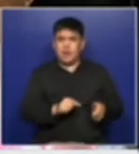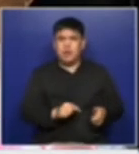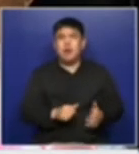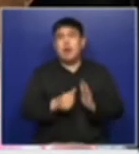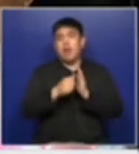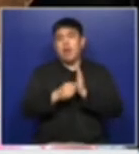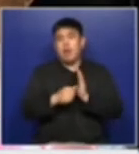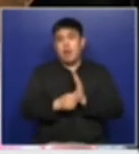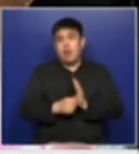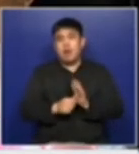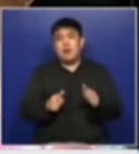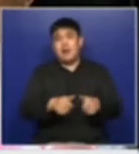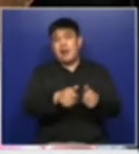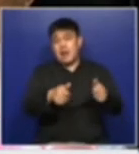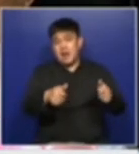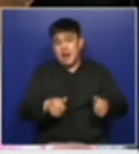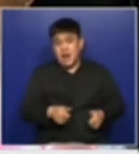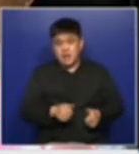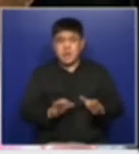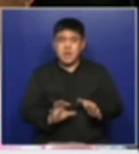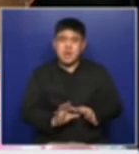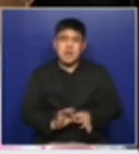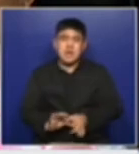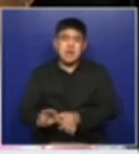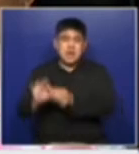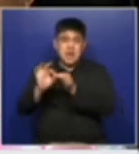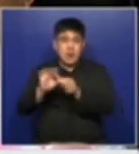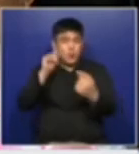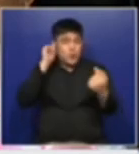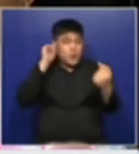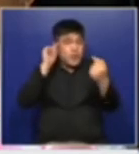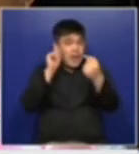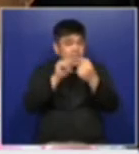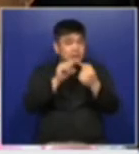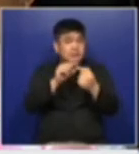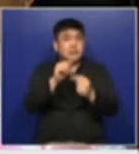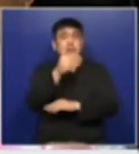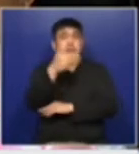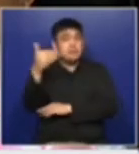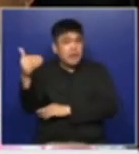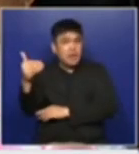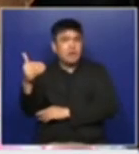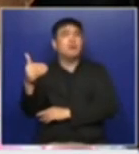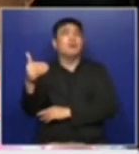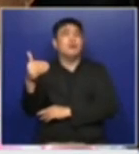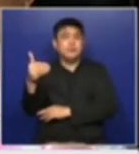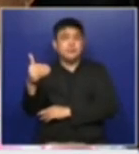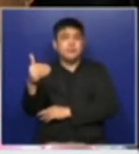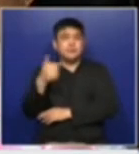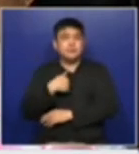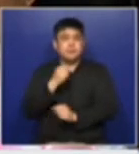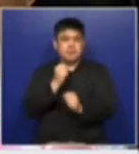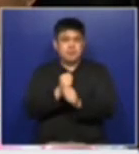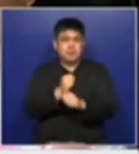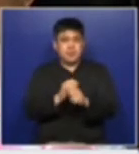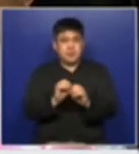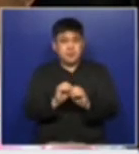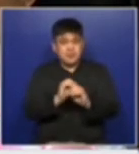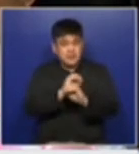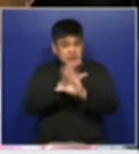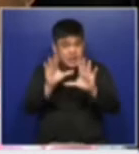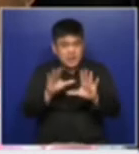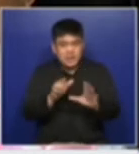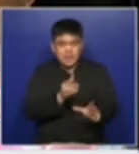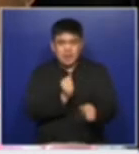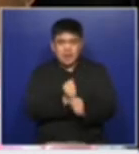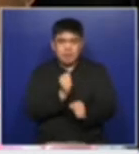ปรุงแบบรายงานให้สอดคล้องกับยุทธศาสตร์ชาติและให้แสดงการดำเนินงานที่มีลักษ